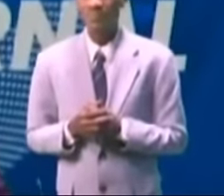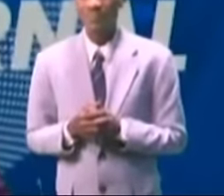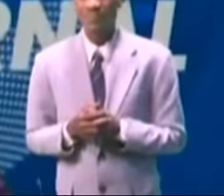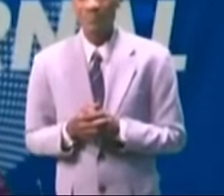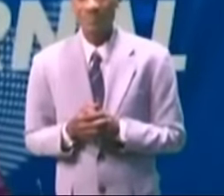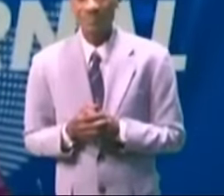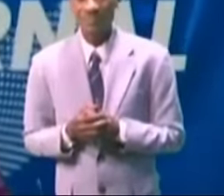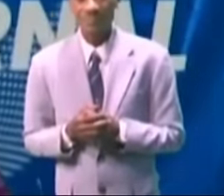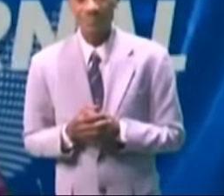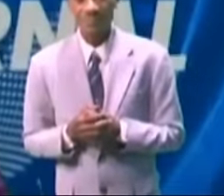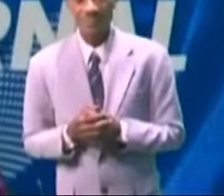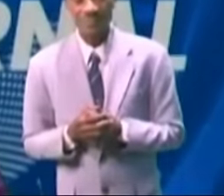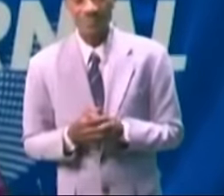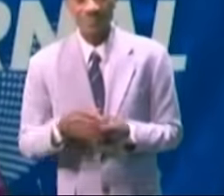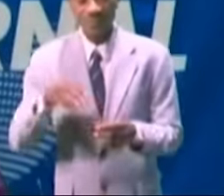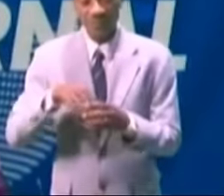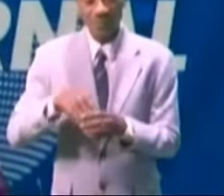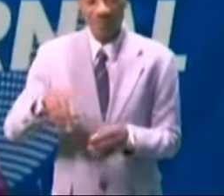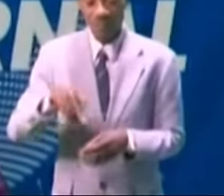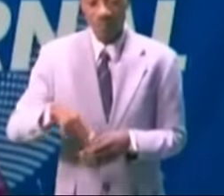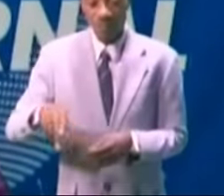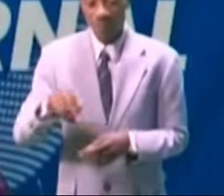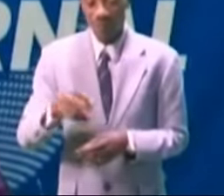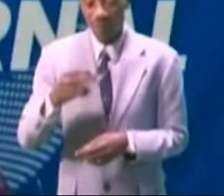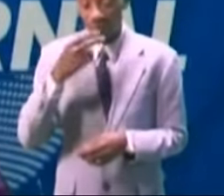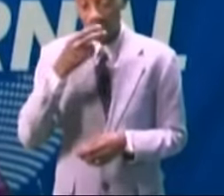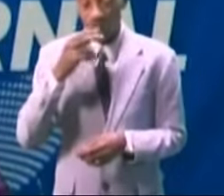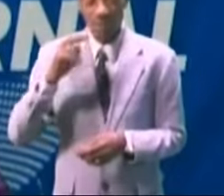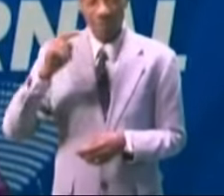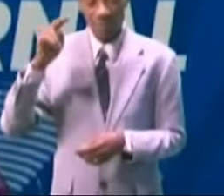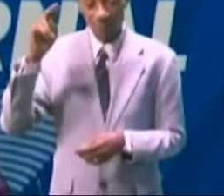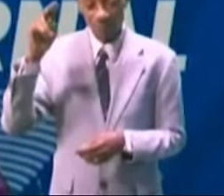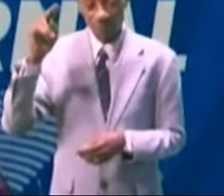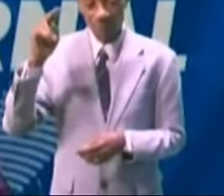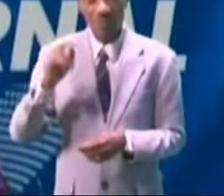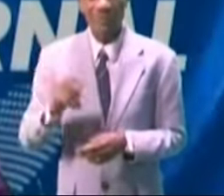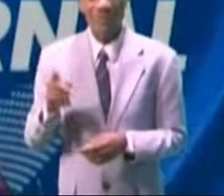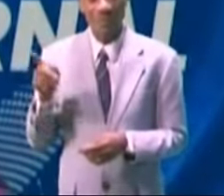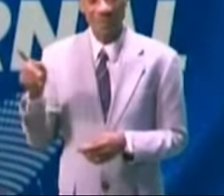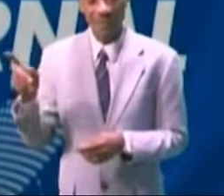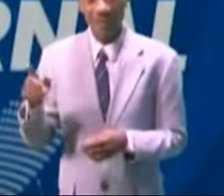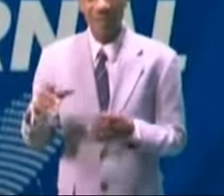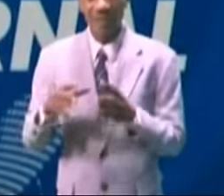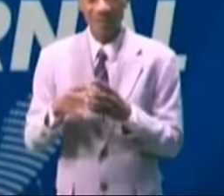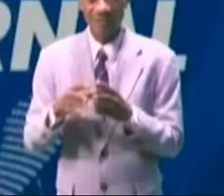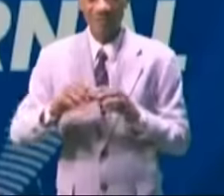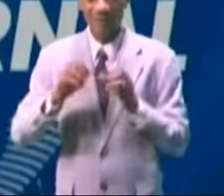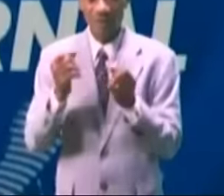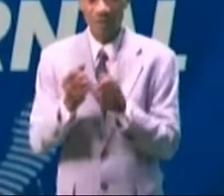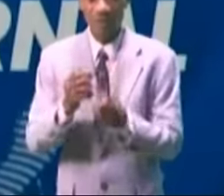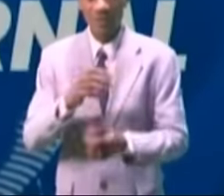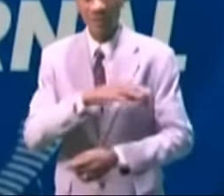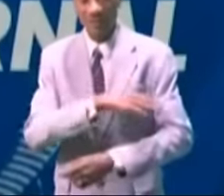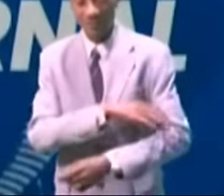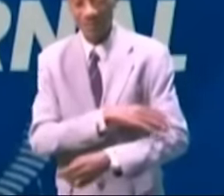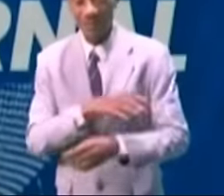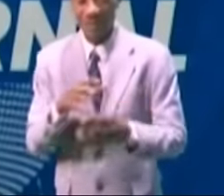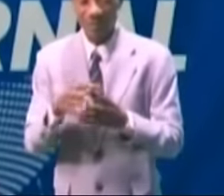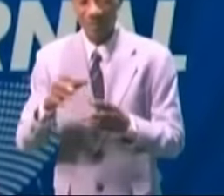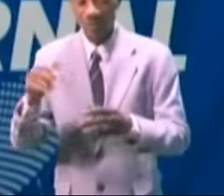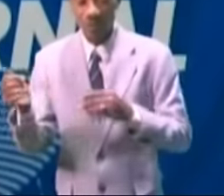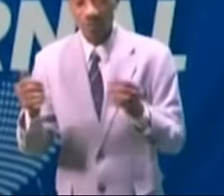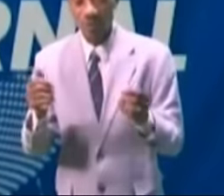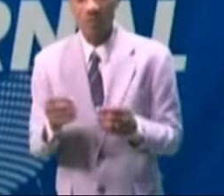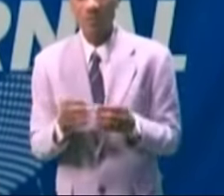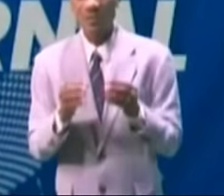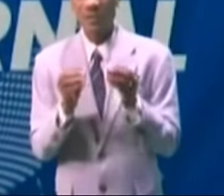Dans la province du Nord Kivu, les représentants des régies financières, les miniers et la société civile sont en atelier d'amélioration du